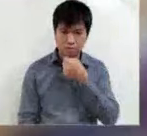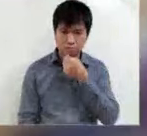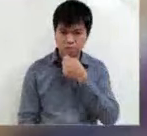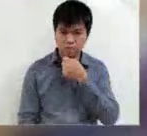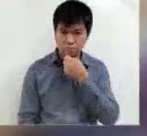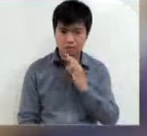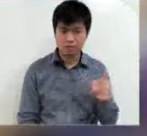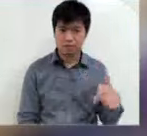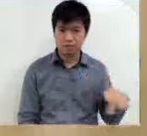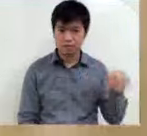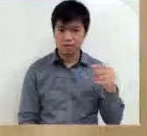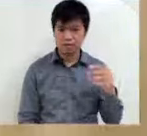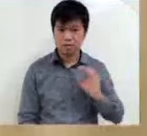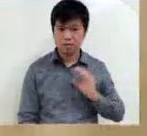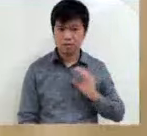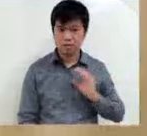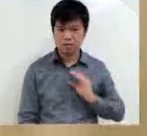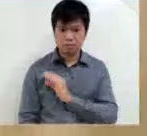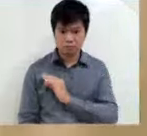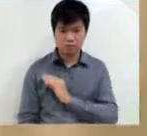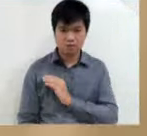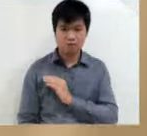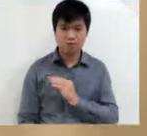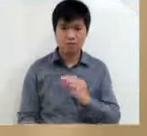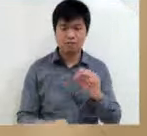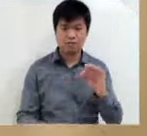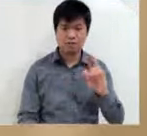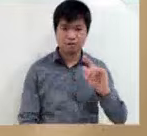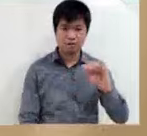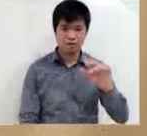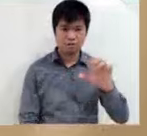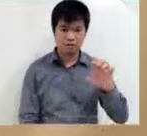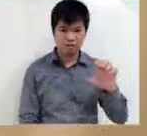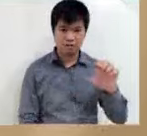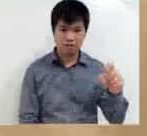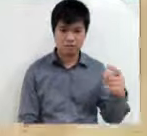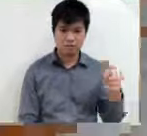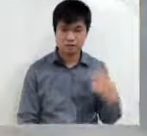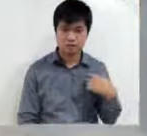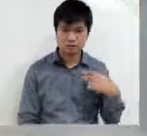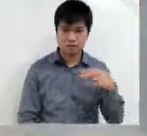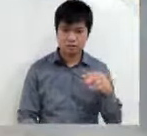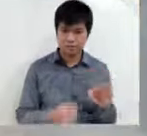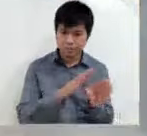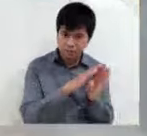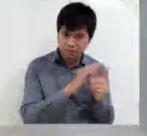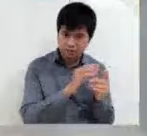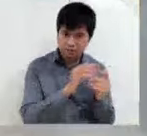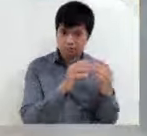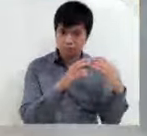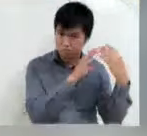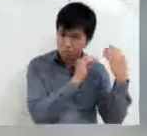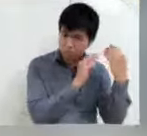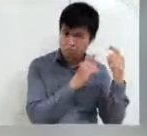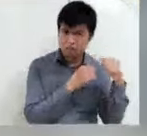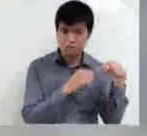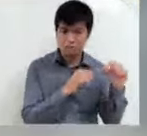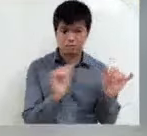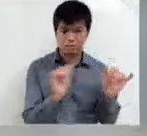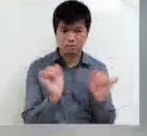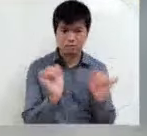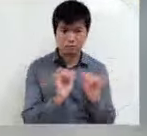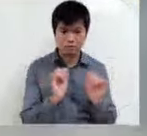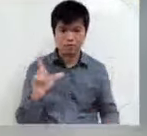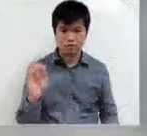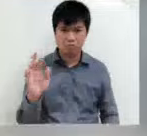Committee on Legislative Franchises. May folding bed, mga kumot at unan. Pareho sila ni Lorraine Badoy na nakadetain at